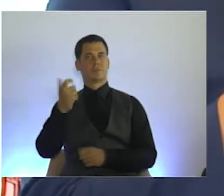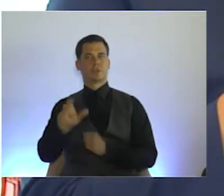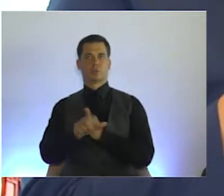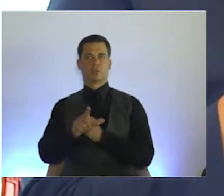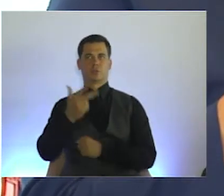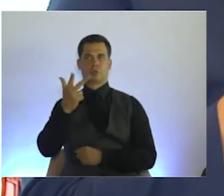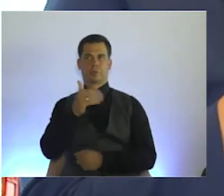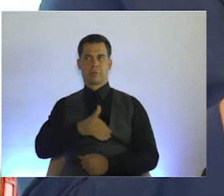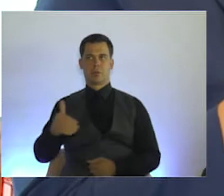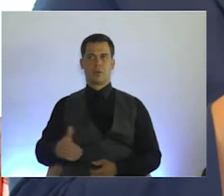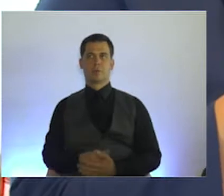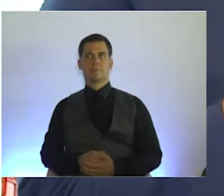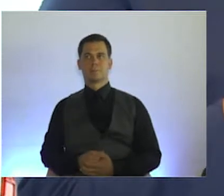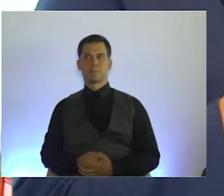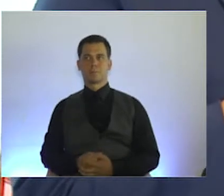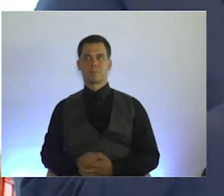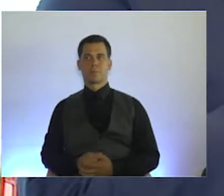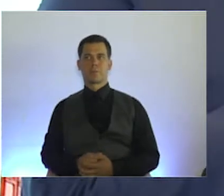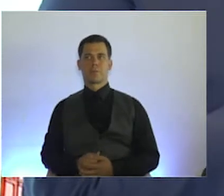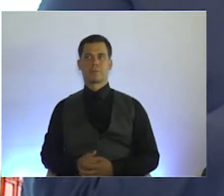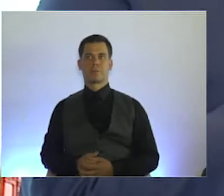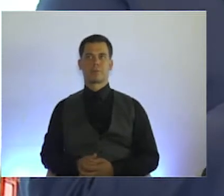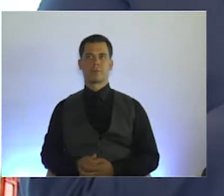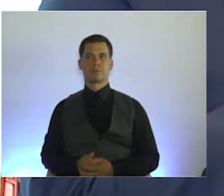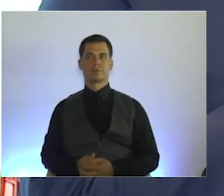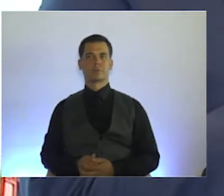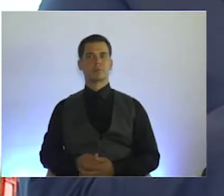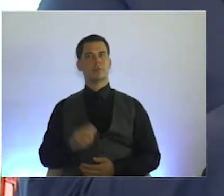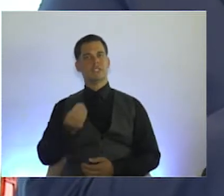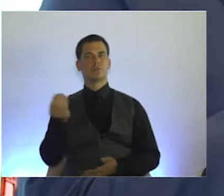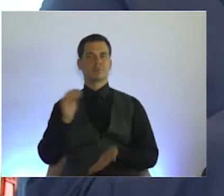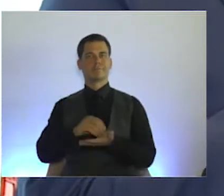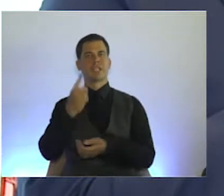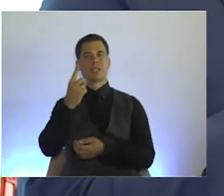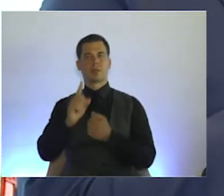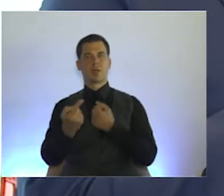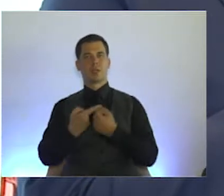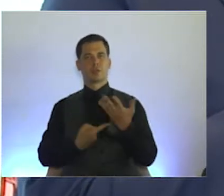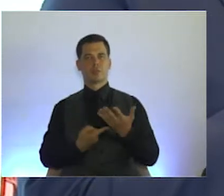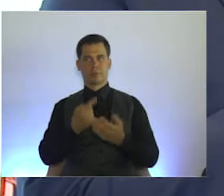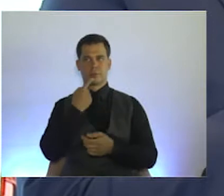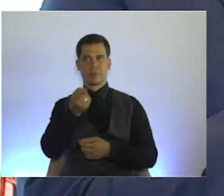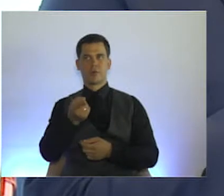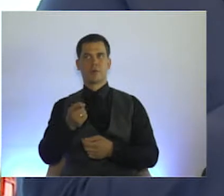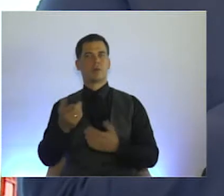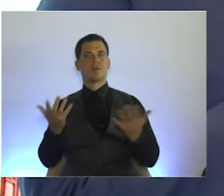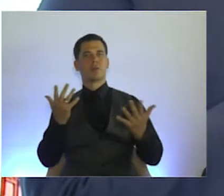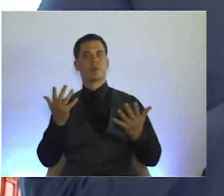273 miliony. I jedną taką tutaj może cyfrę jeszcze chciałabym dodatkowo podać, że